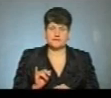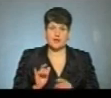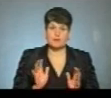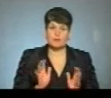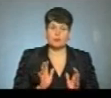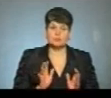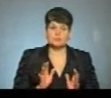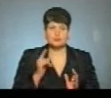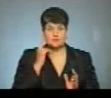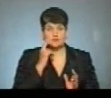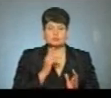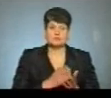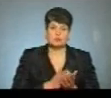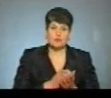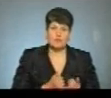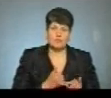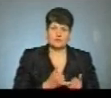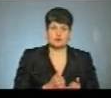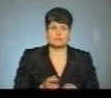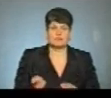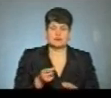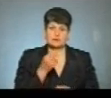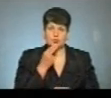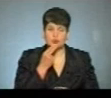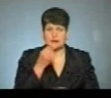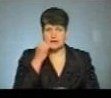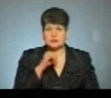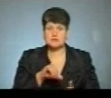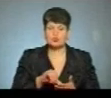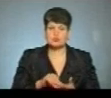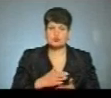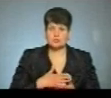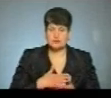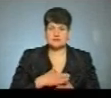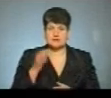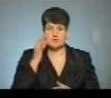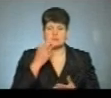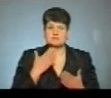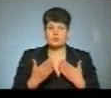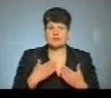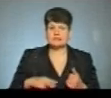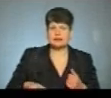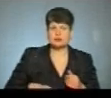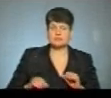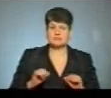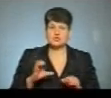потурбуватися за послугу, щоб доставити продукти. Я дякую вам за участь в нашому ефірі. Нагадаю, що ми спілкувалися з директором